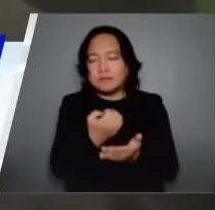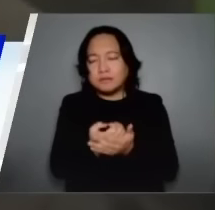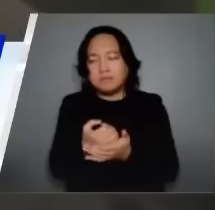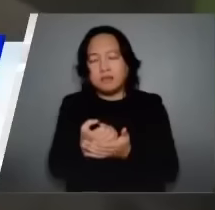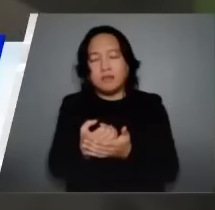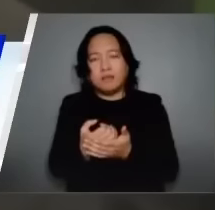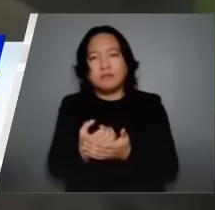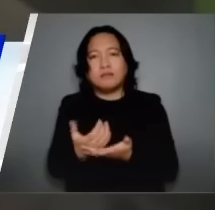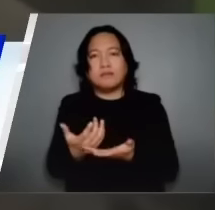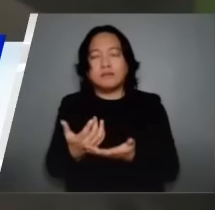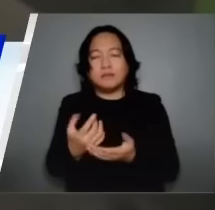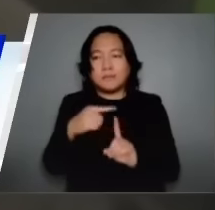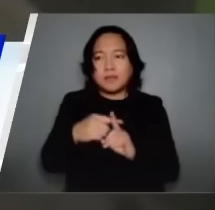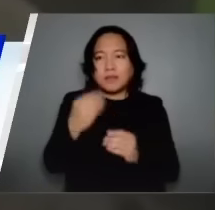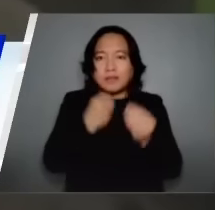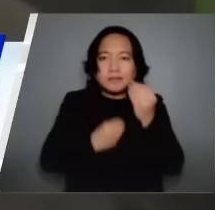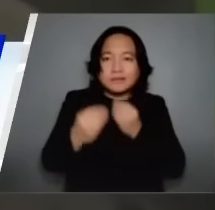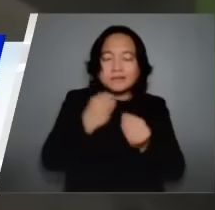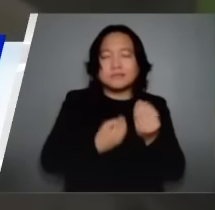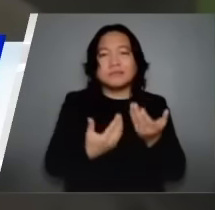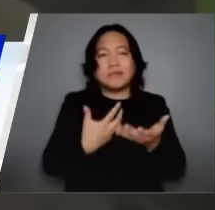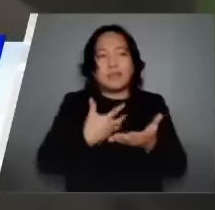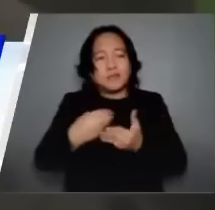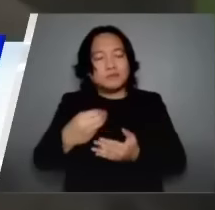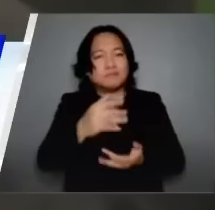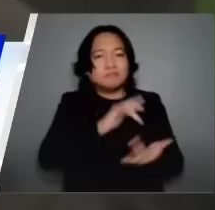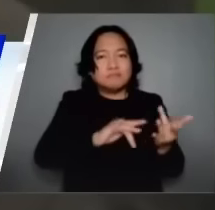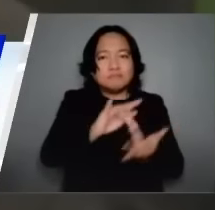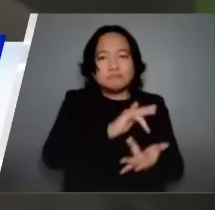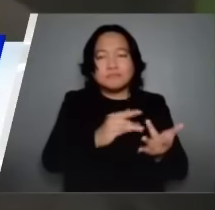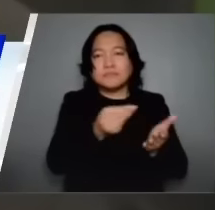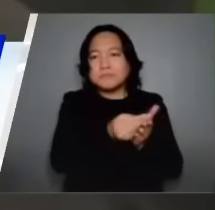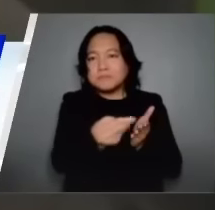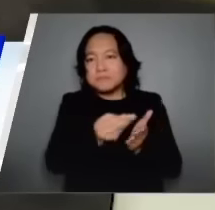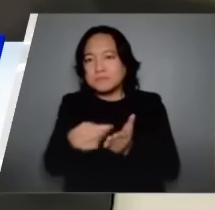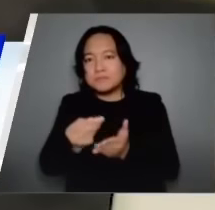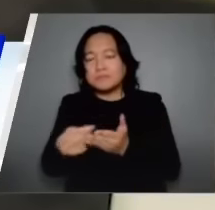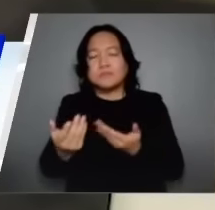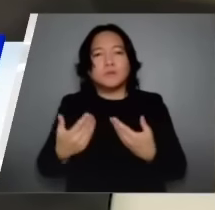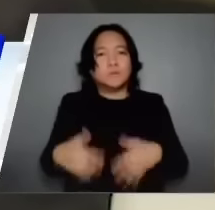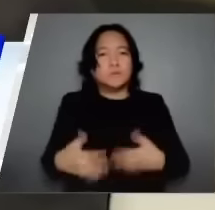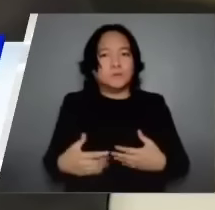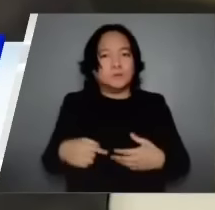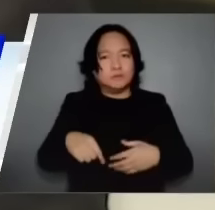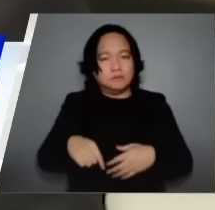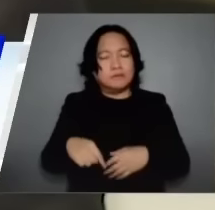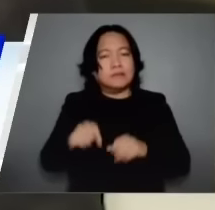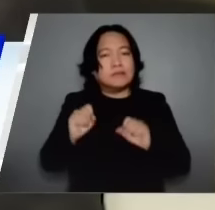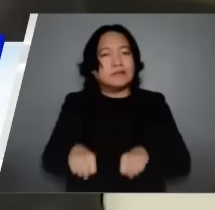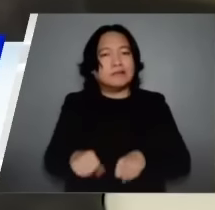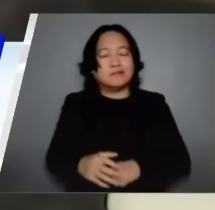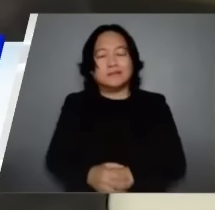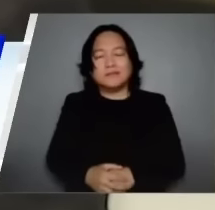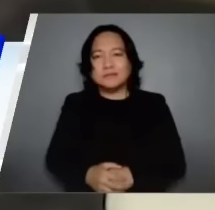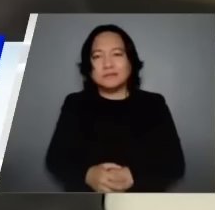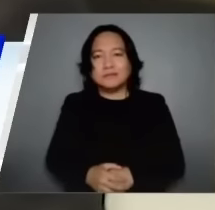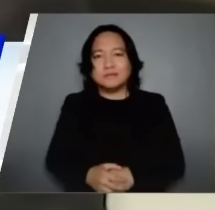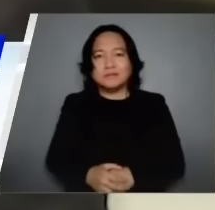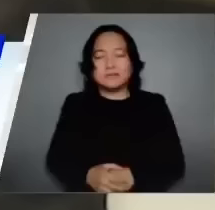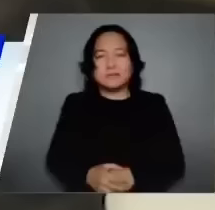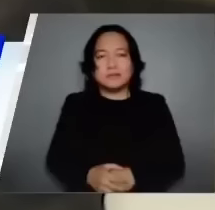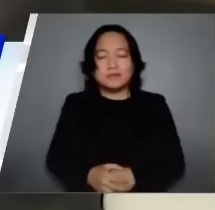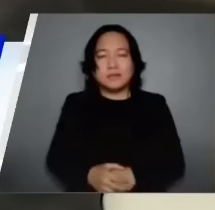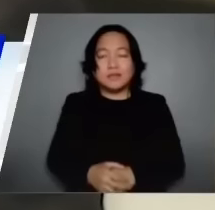kakain sila, lalabas sila, tapos mamimili sila abang nandito. Yung dala nila ng foreign currency, dollars, ko-convert